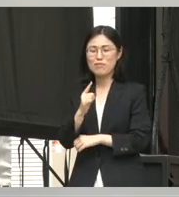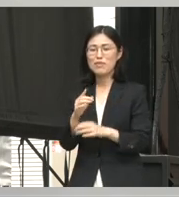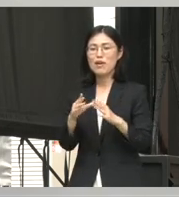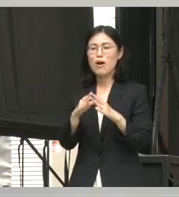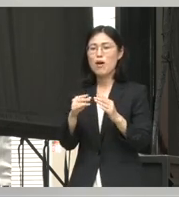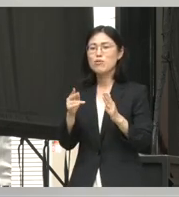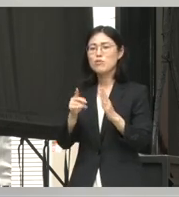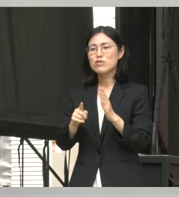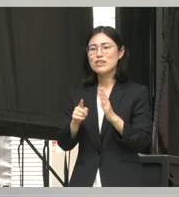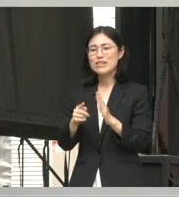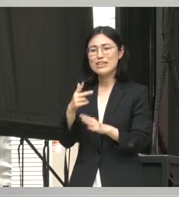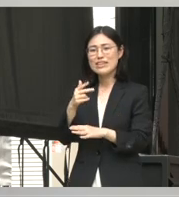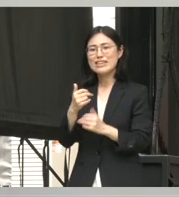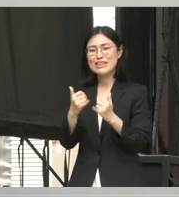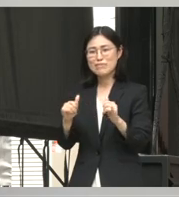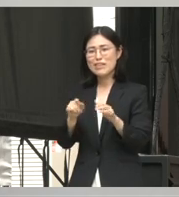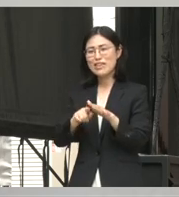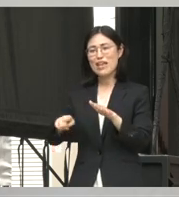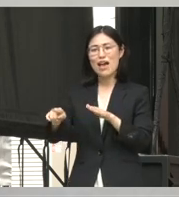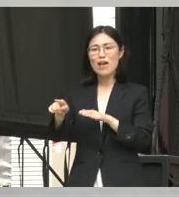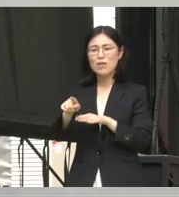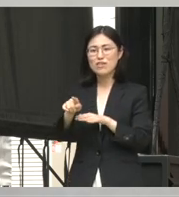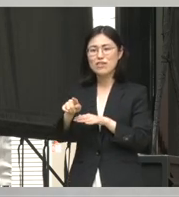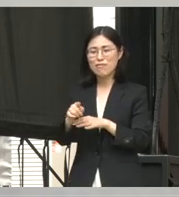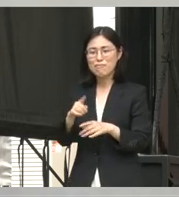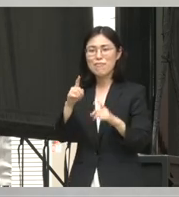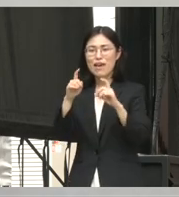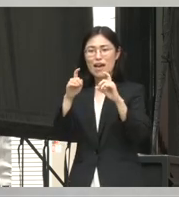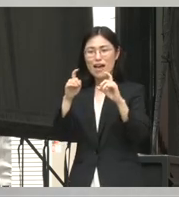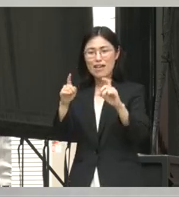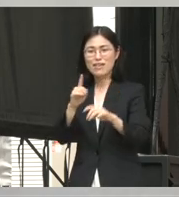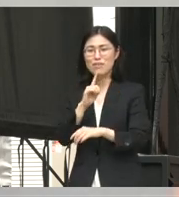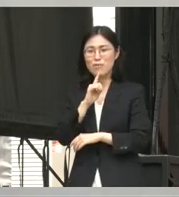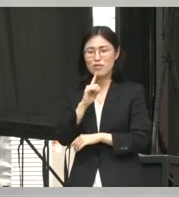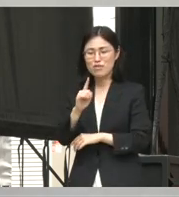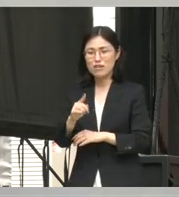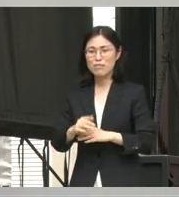表いたしまして一言ご挨拶をさせていただきます。